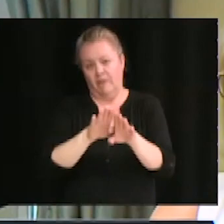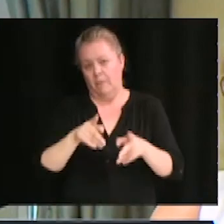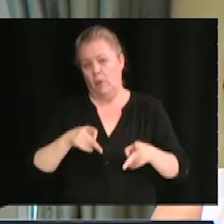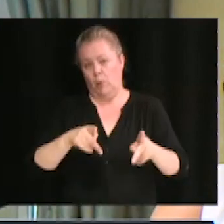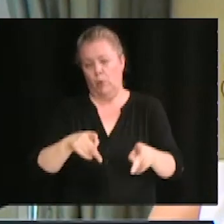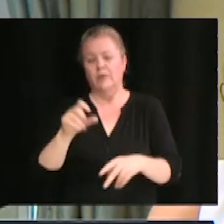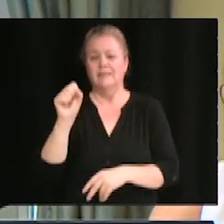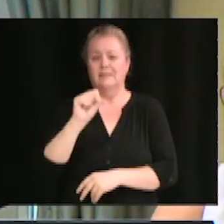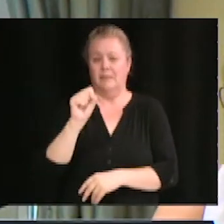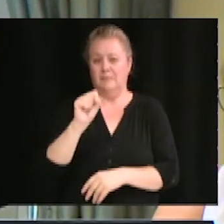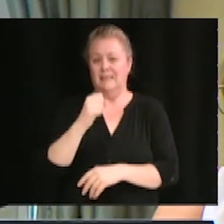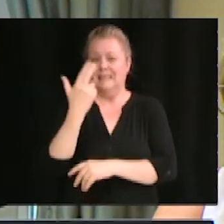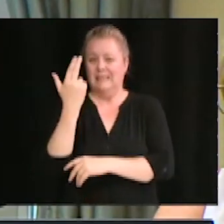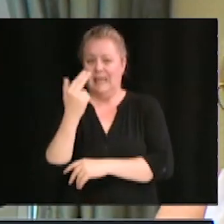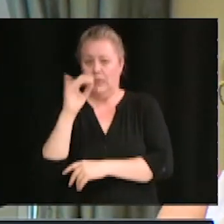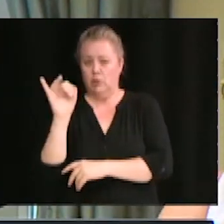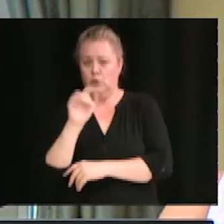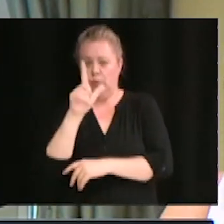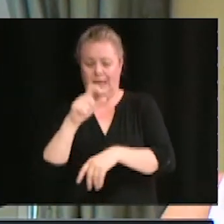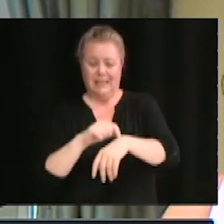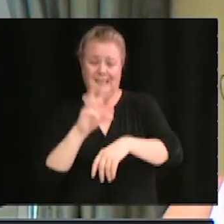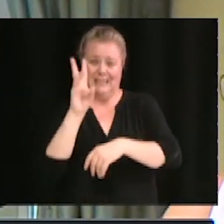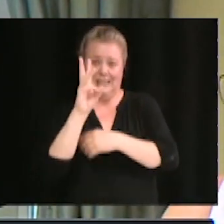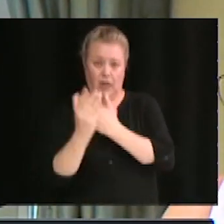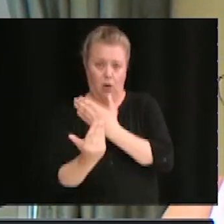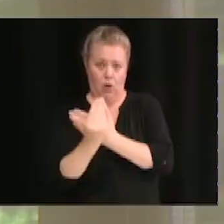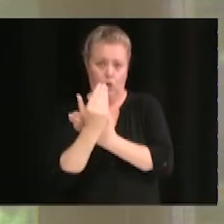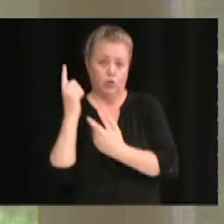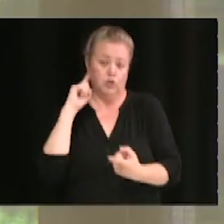juillet de 6 heures le matin à 20 heures 30.